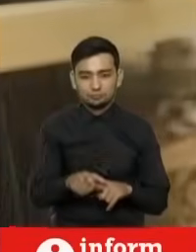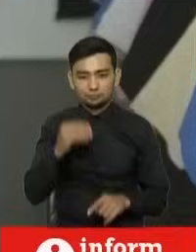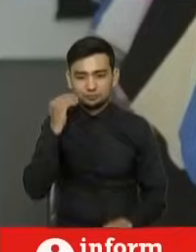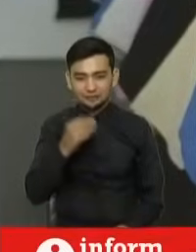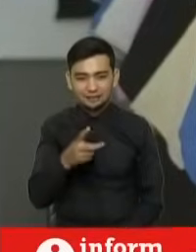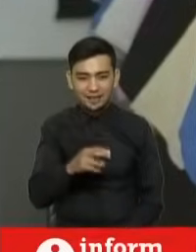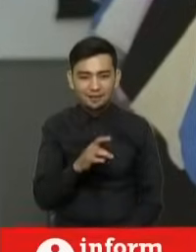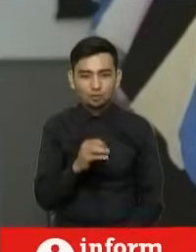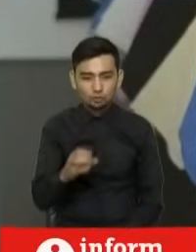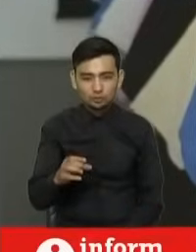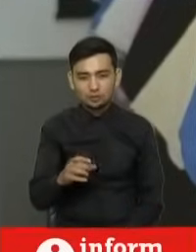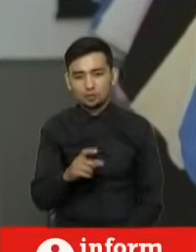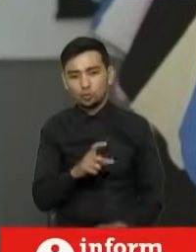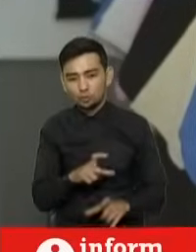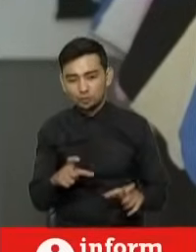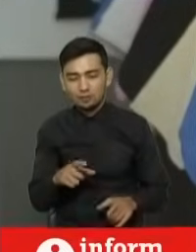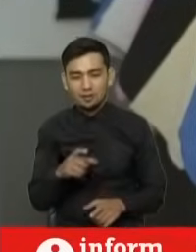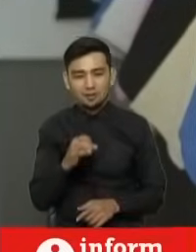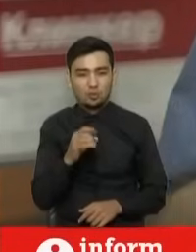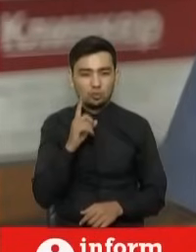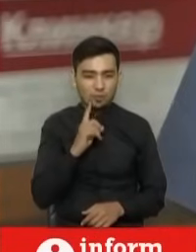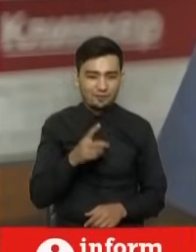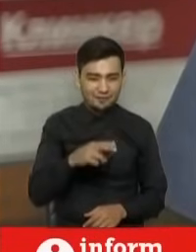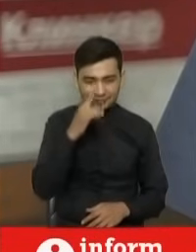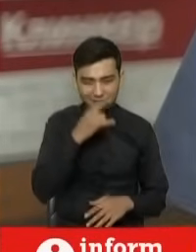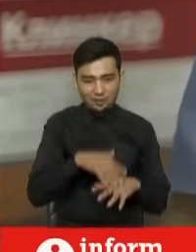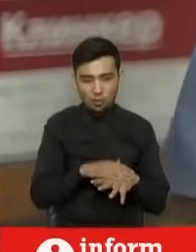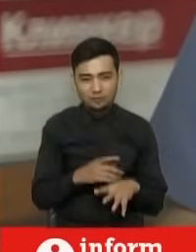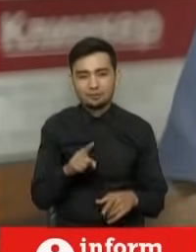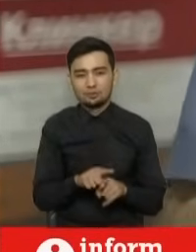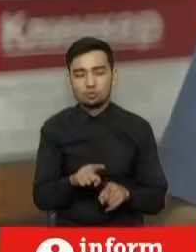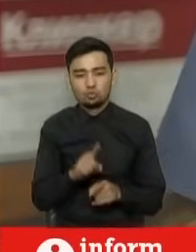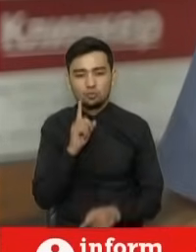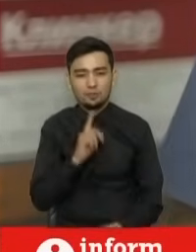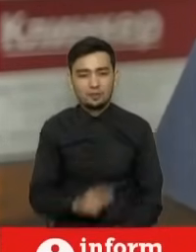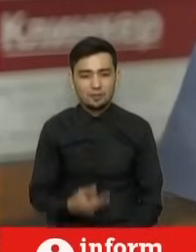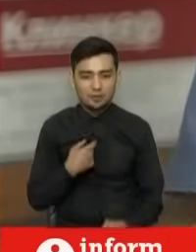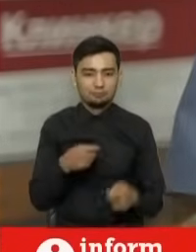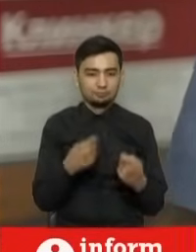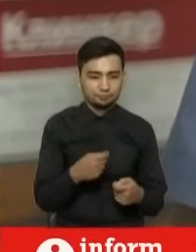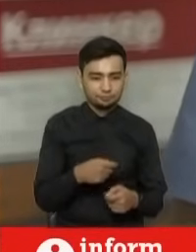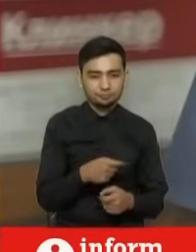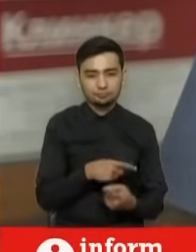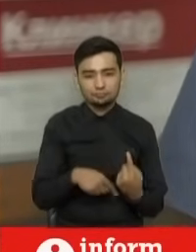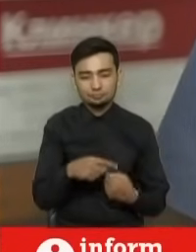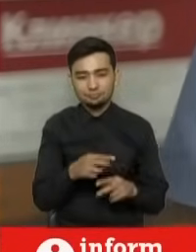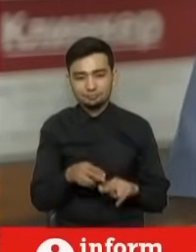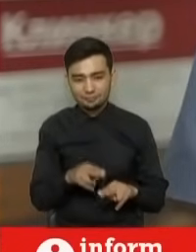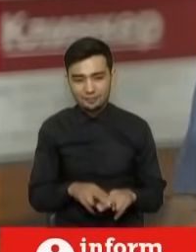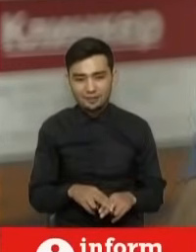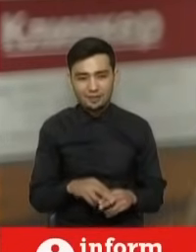для клиентов, для аудитории, для граждан Казахстана. Мы занимаемся производством и продажей фиброцементных